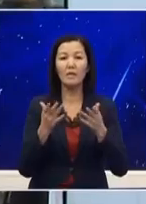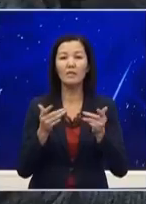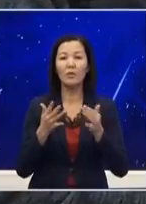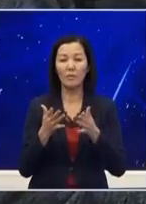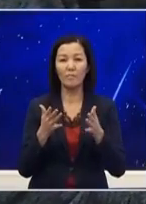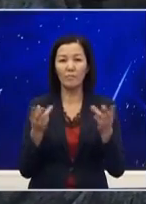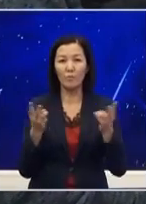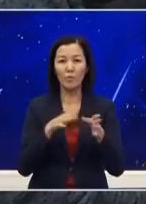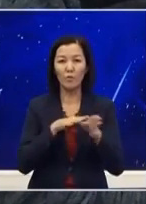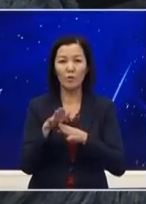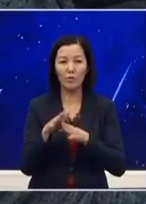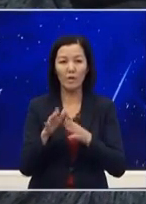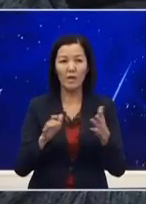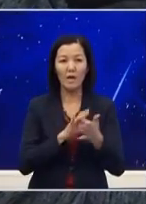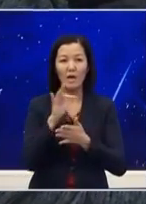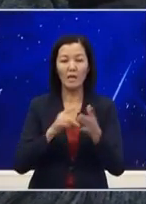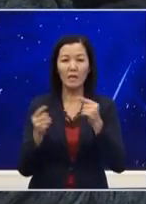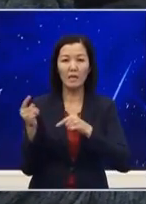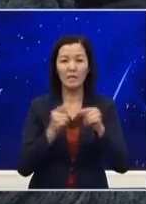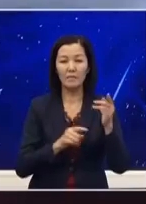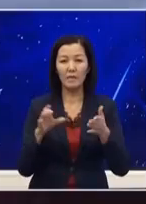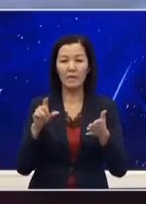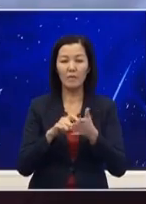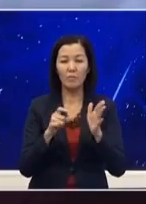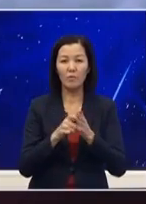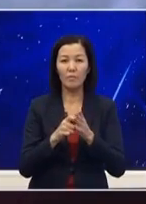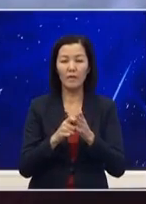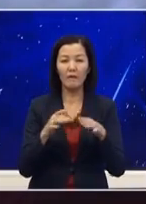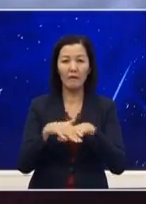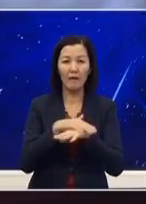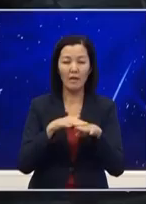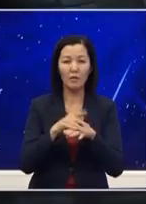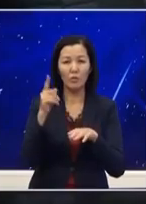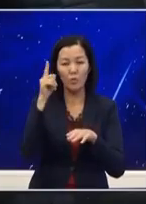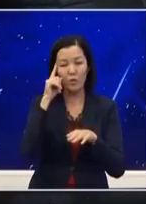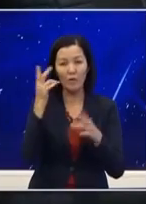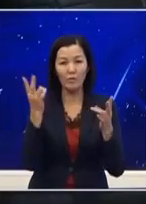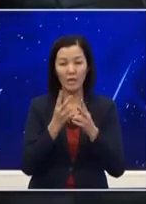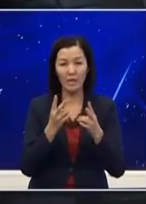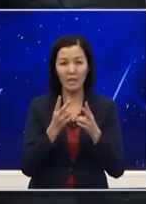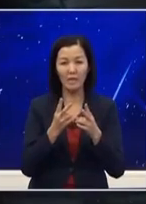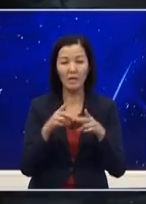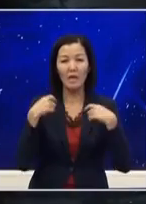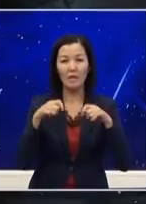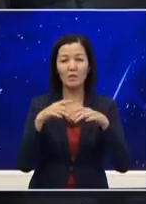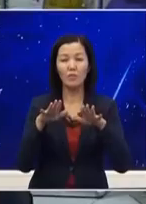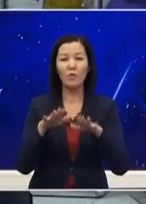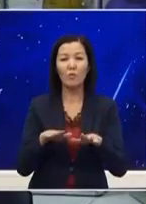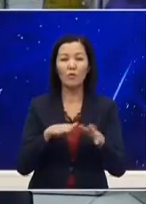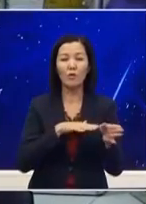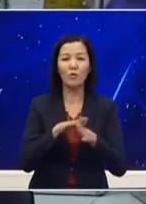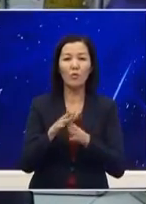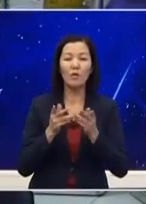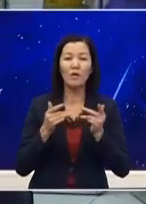ответственность? Бұл қалалық кәсіпкерлер бөлімі басшысының жанайқайы халықты ойлағандықтан әрине. Сауда орындарында толыққанды карантиндік